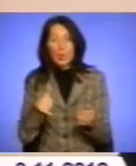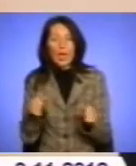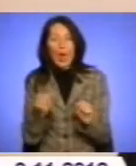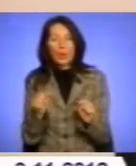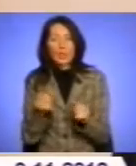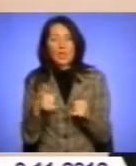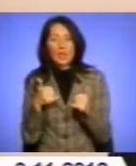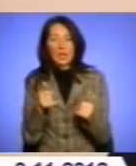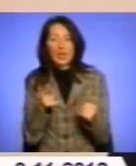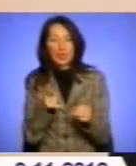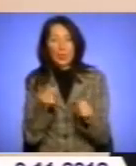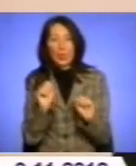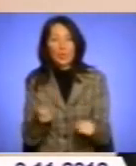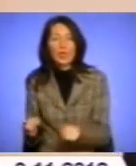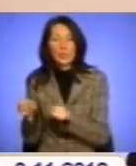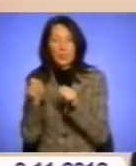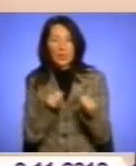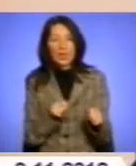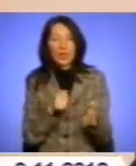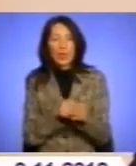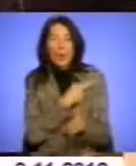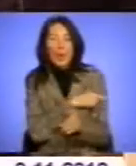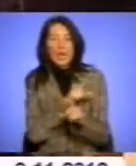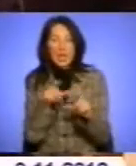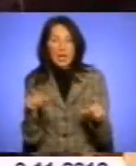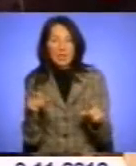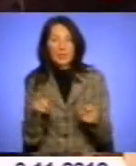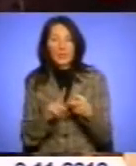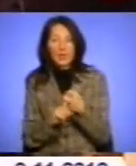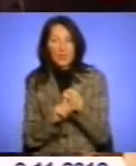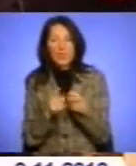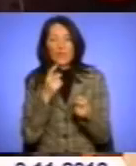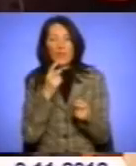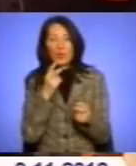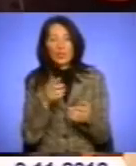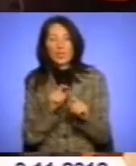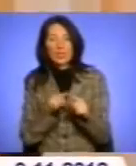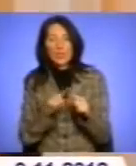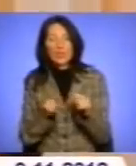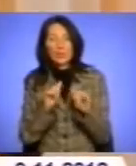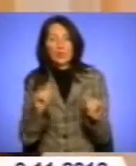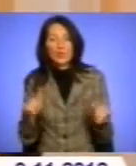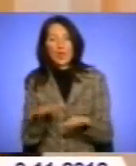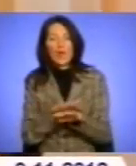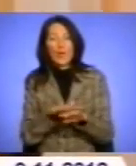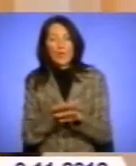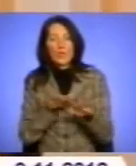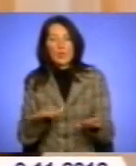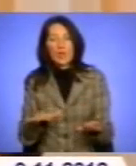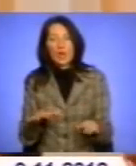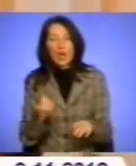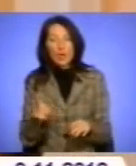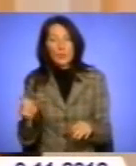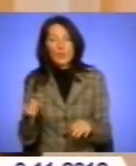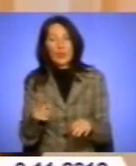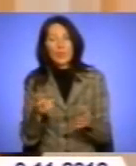сумки-холодильники, для того, щоб ви могли дотранспортувати до лікувального закладу. Вірус найшвидше розповсюджується у місцях масового скупчення людей. Тому